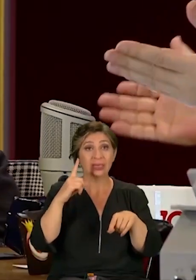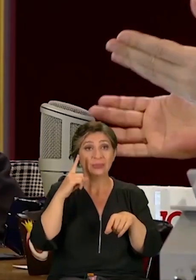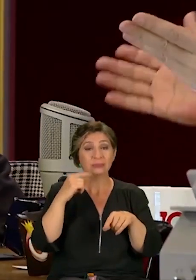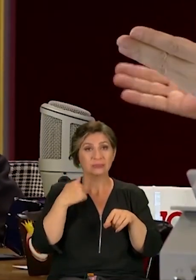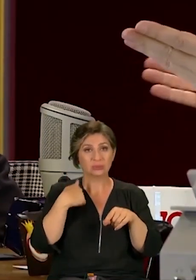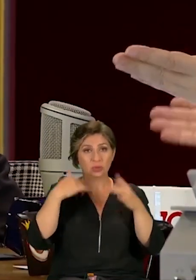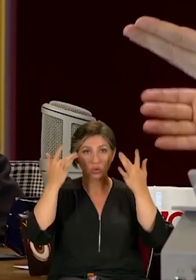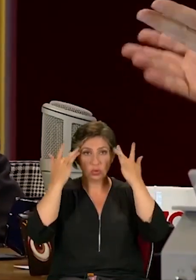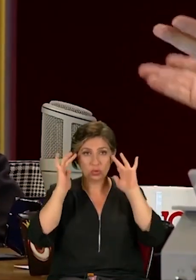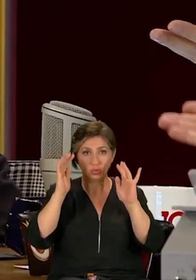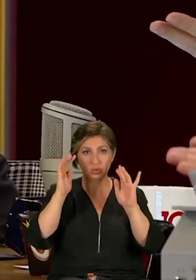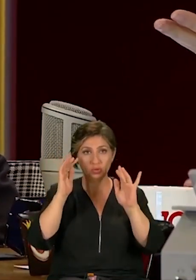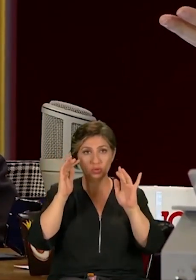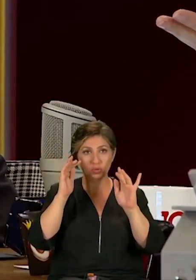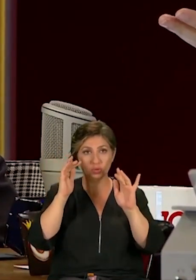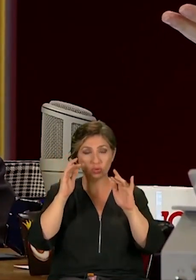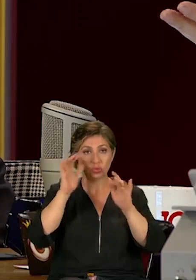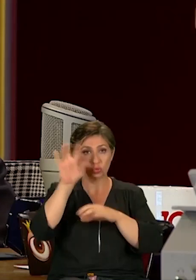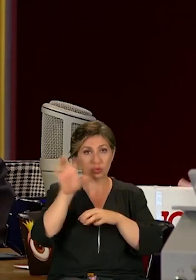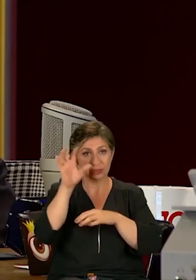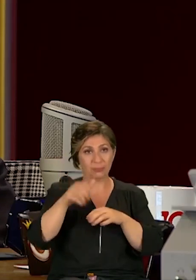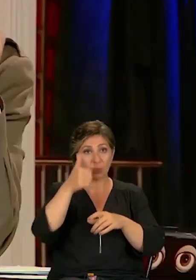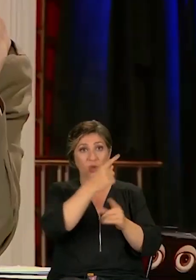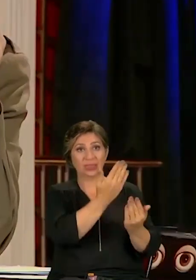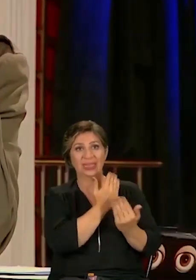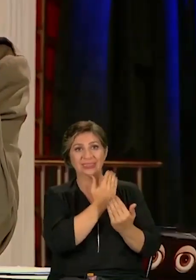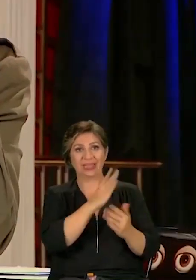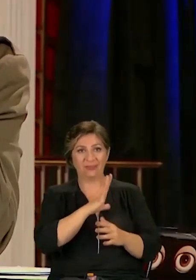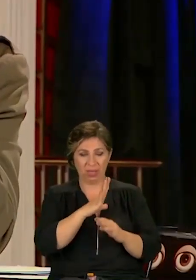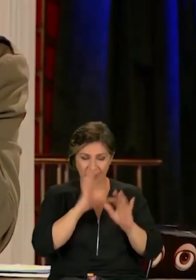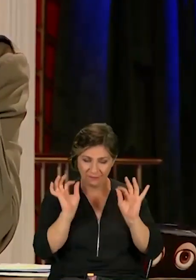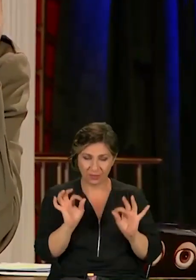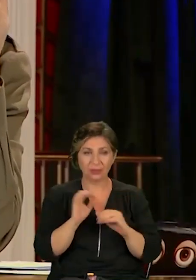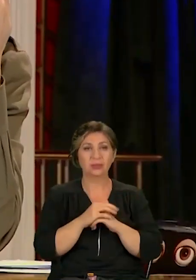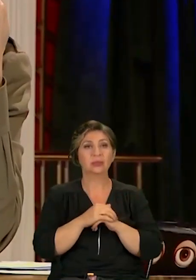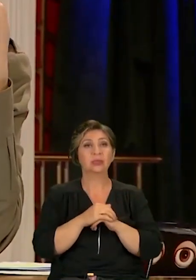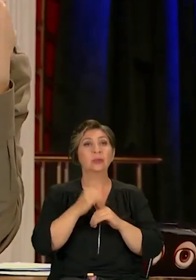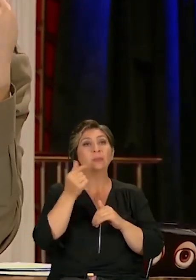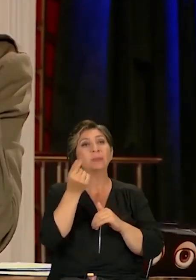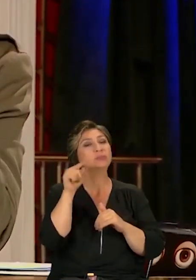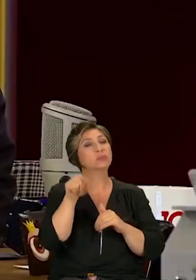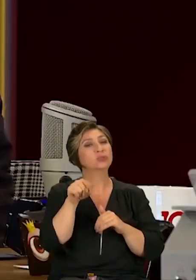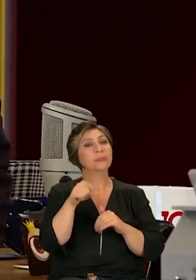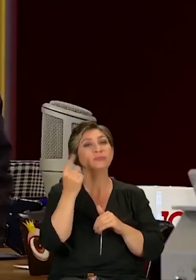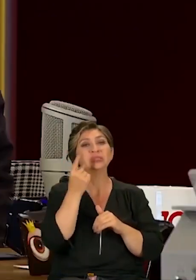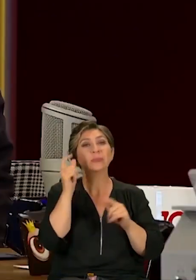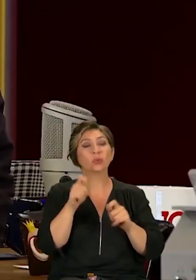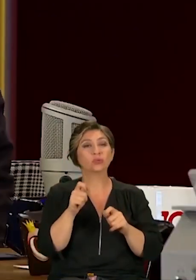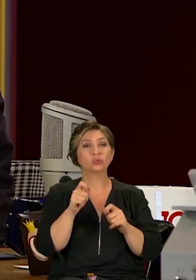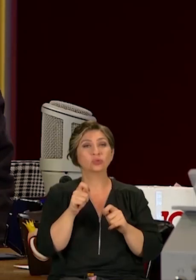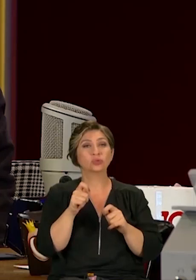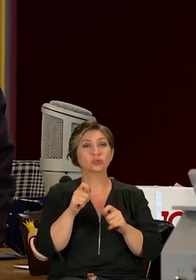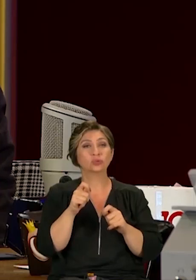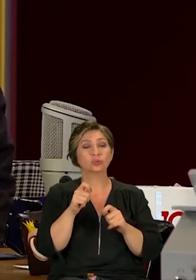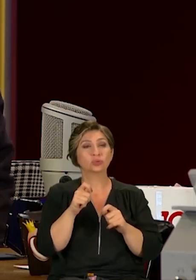Japonya... Bizim Kültür Turizm Bakanlığımızın bundan haberi var mı? Efendim? Tabii ki onların da maşallah, desteği var. Maşallah onların da desteği var. Yani farklı biraz da burada şöyle bir şey yapıyoruz.